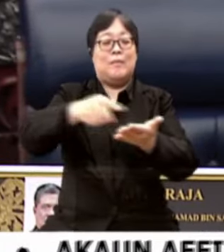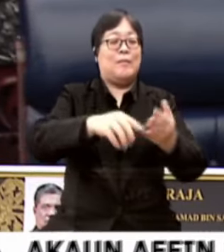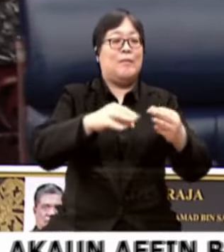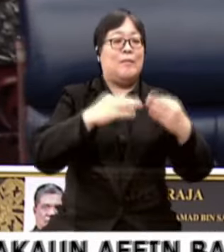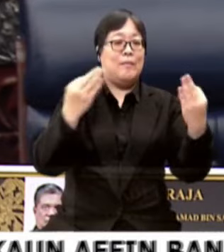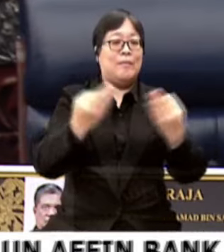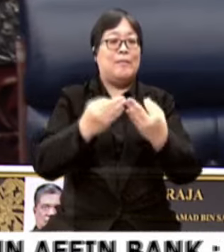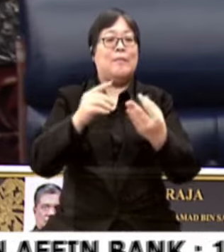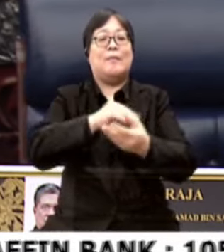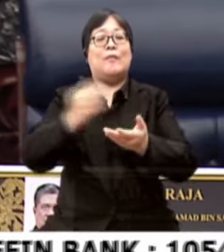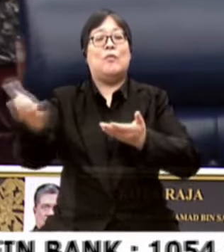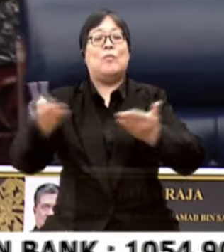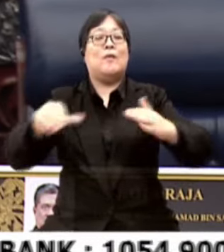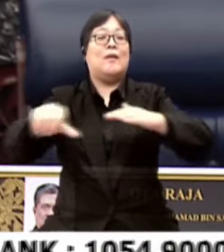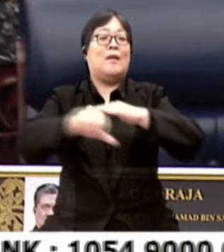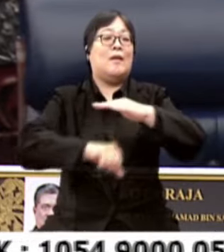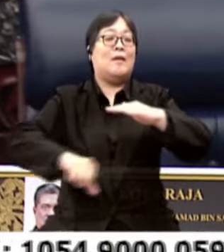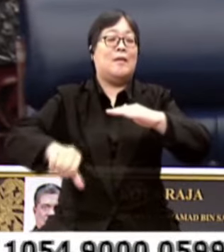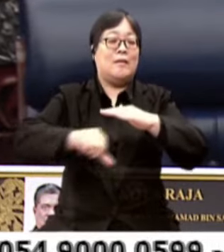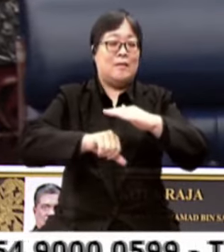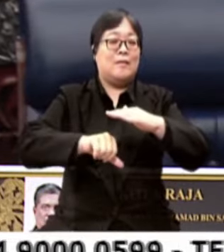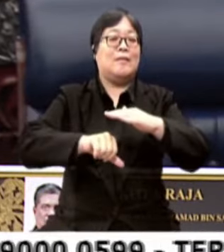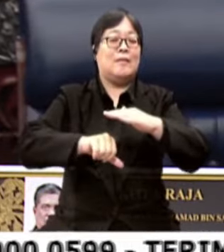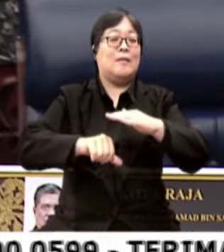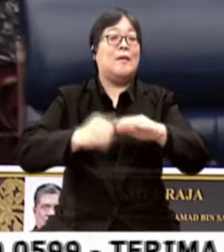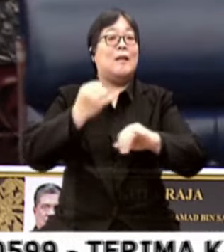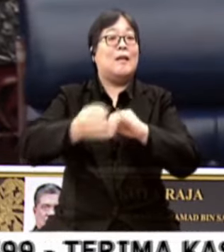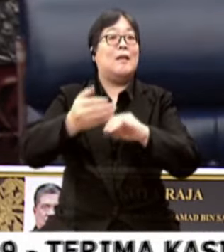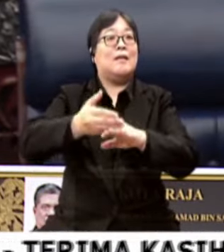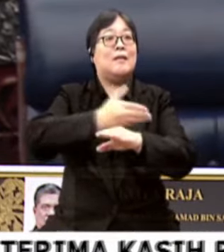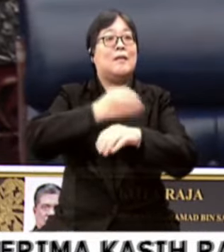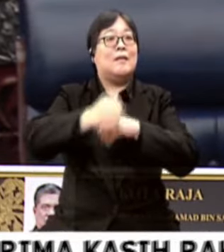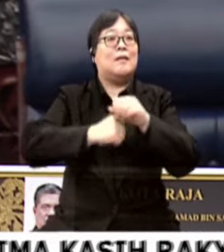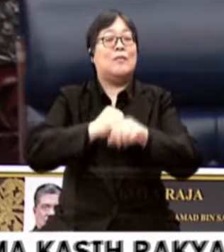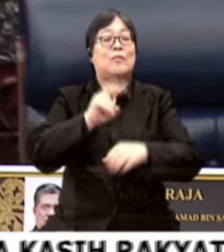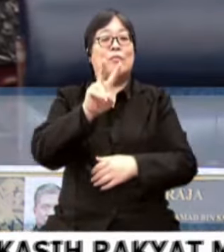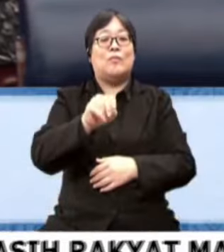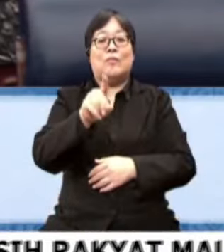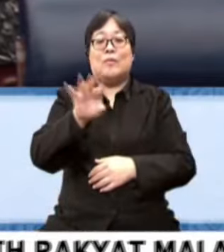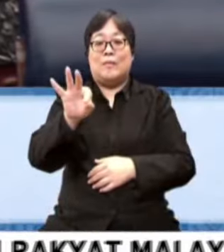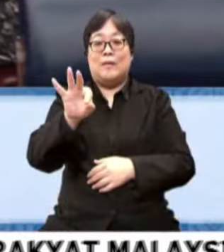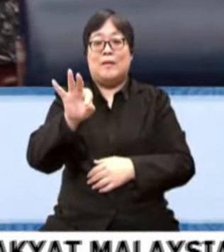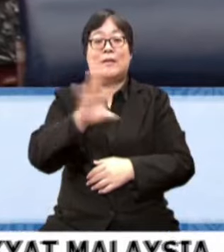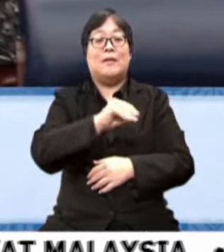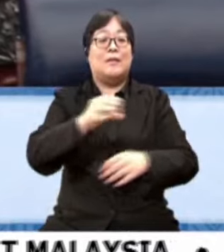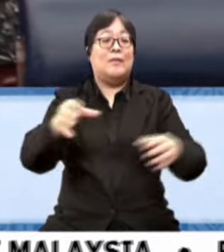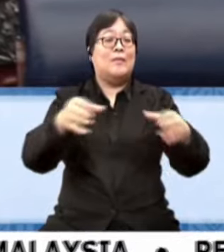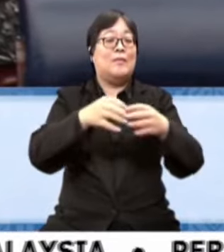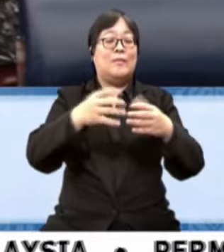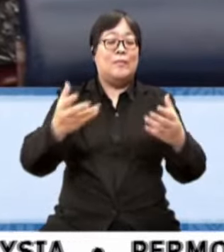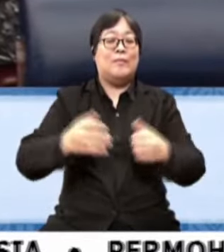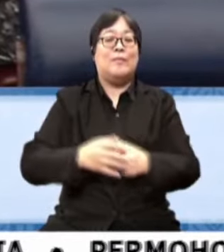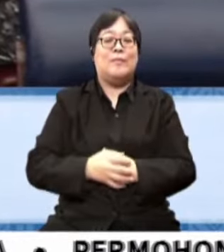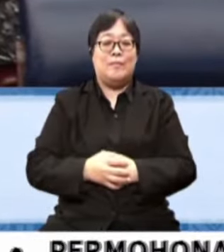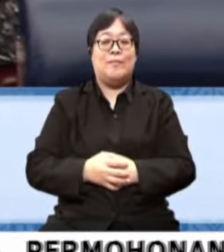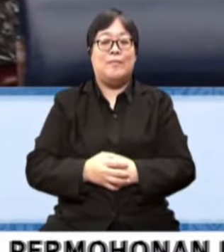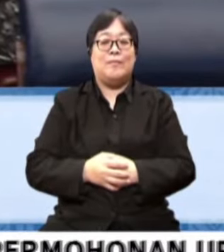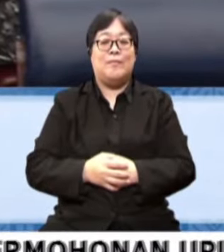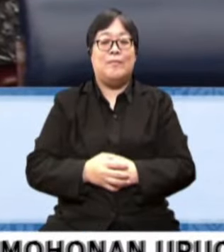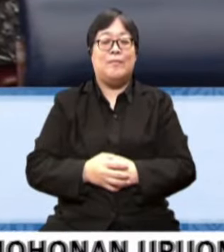dan kemudahan asas yang terakhir dibuat adalah dalam tahun 2019 dan kategorinya ialah